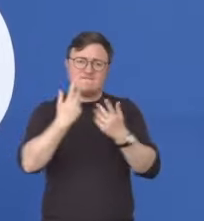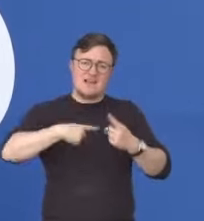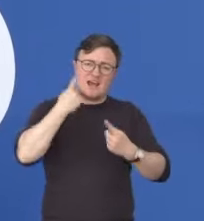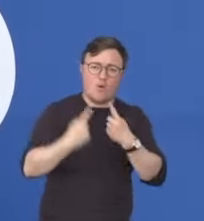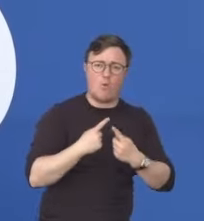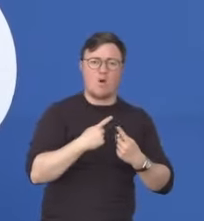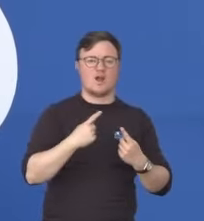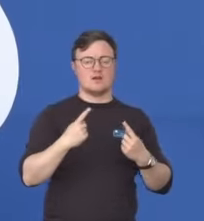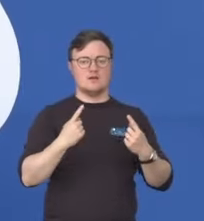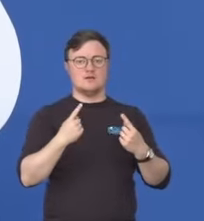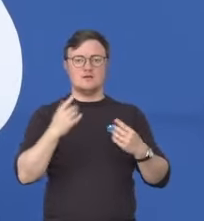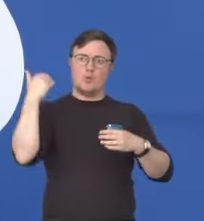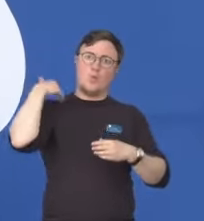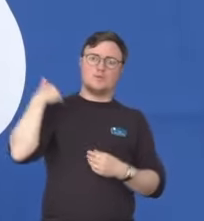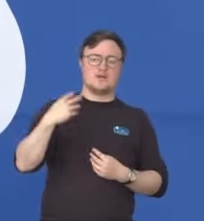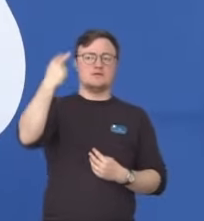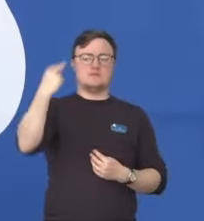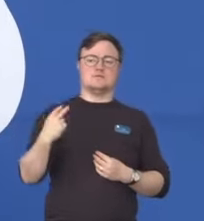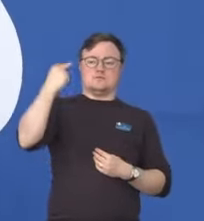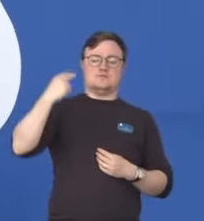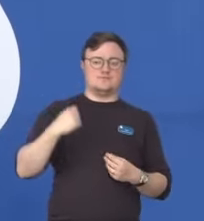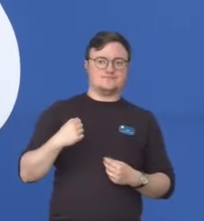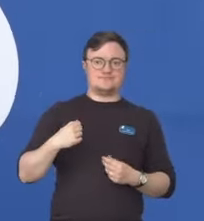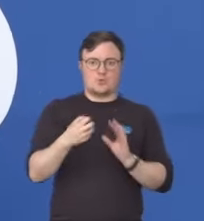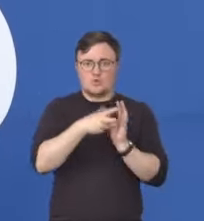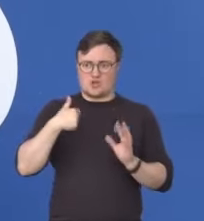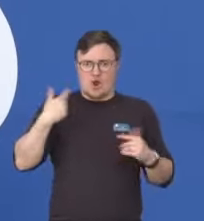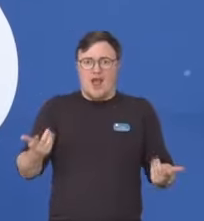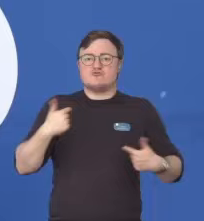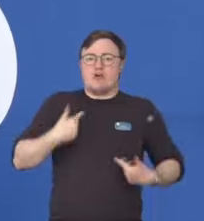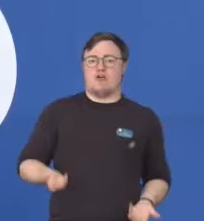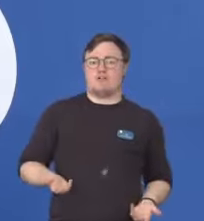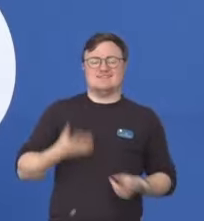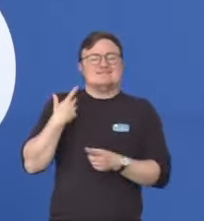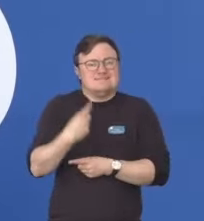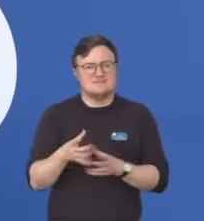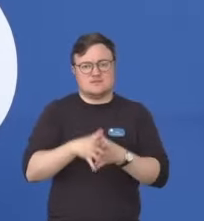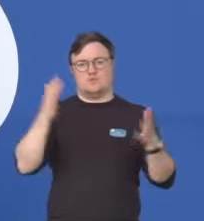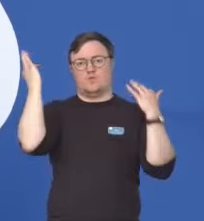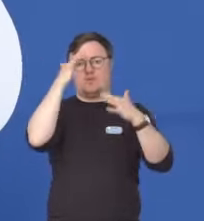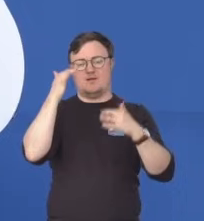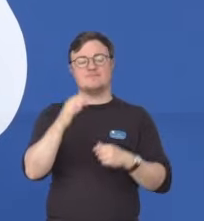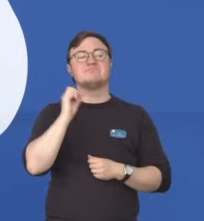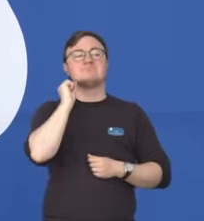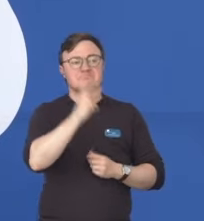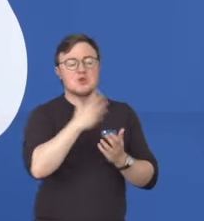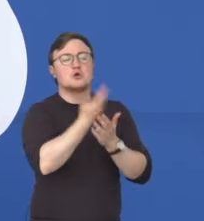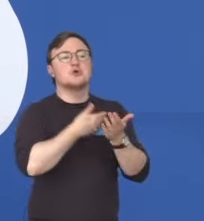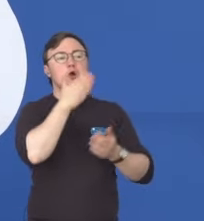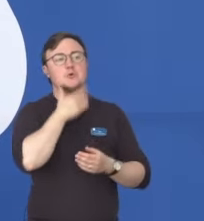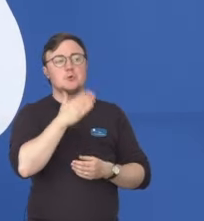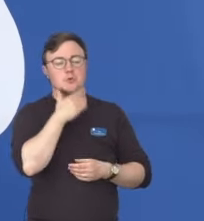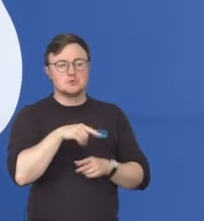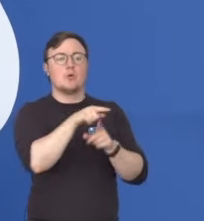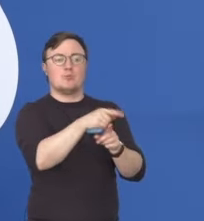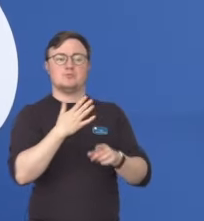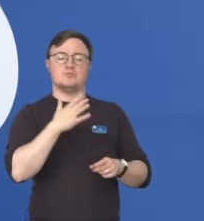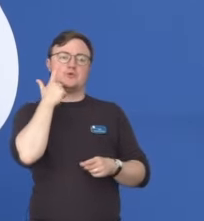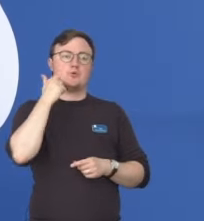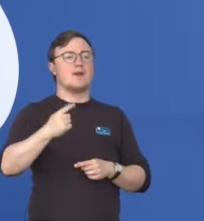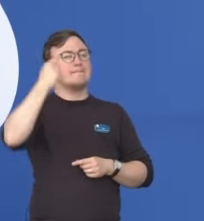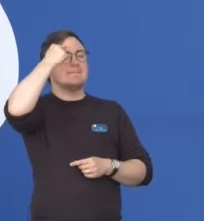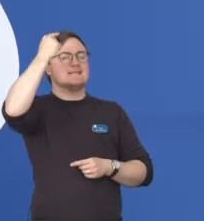blir misstänkliggjord för den man är. Liksom. Det tror jag är det stora problemet. Så grön ungdom pekar alltså på misstänkliggörandet